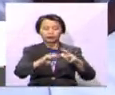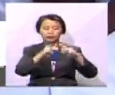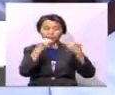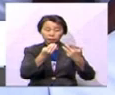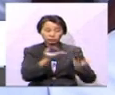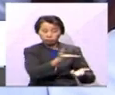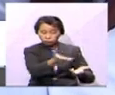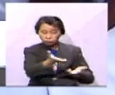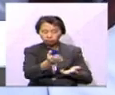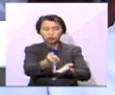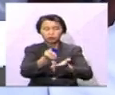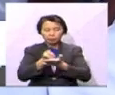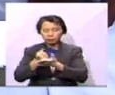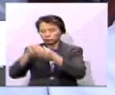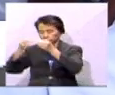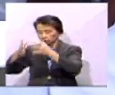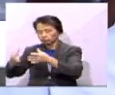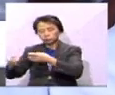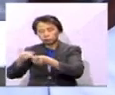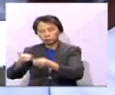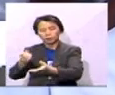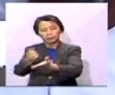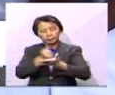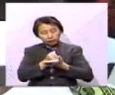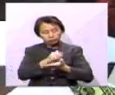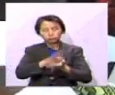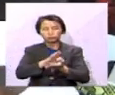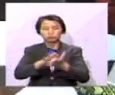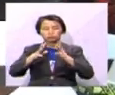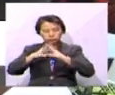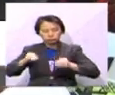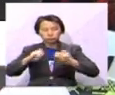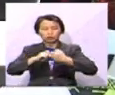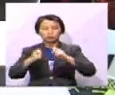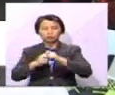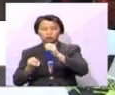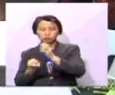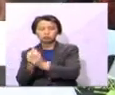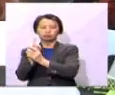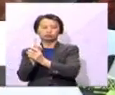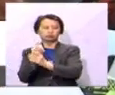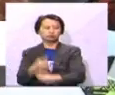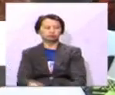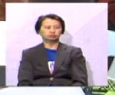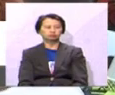setempat yang membantu guru disiplin dan sekolah dalam menangani masalah yang timbul.